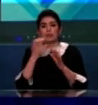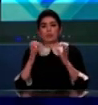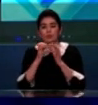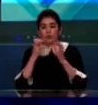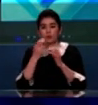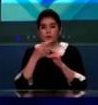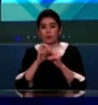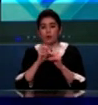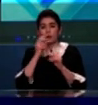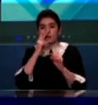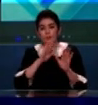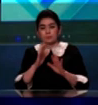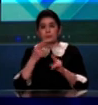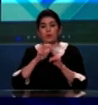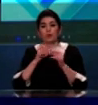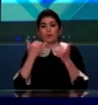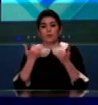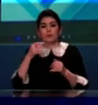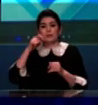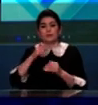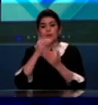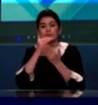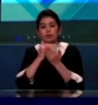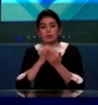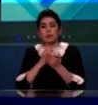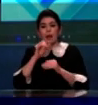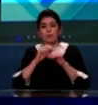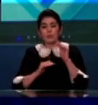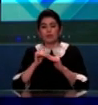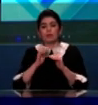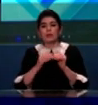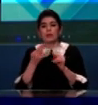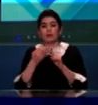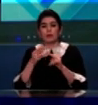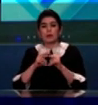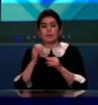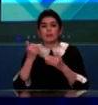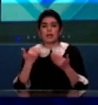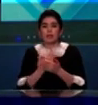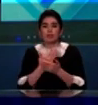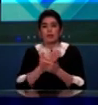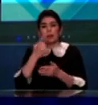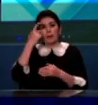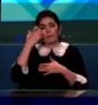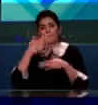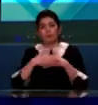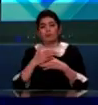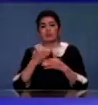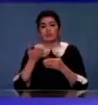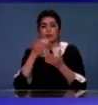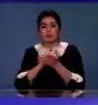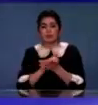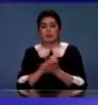usullarini ko'rsatib o'tgan edik. Demak, bugun navbatdagi amaliy mashg'ulotlarimiz orqali yana yangi bilimlar olishingizga ishonaman.